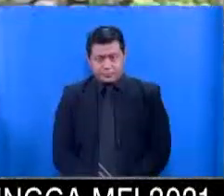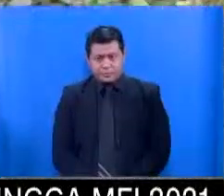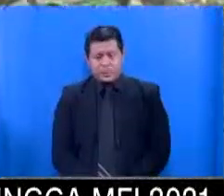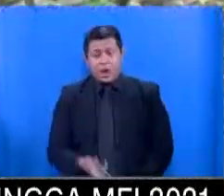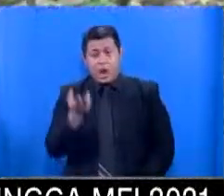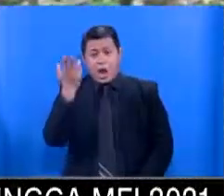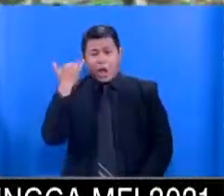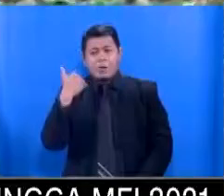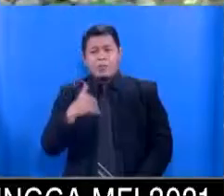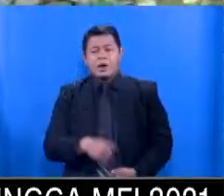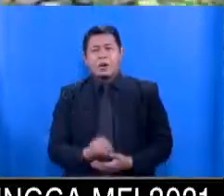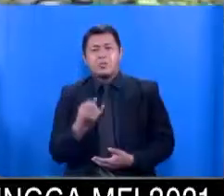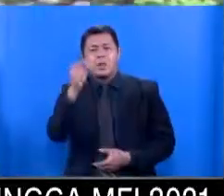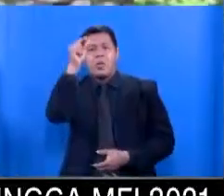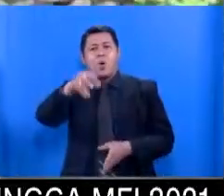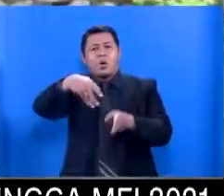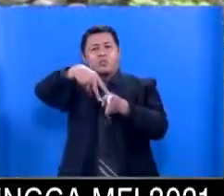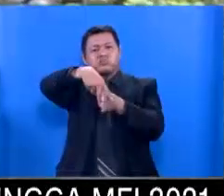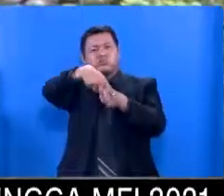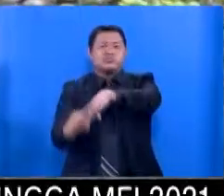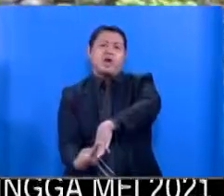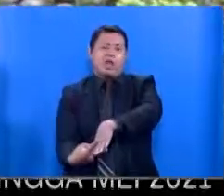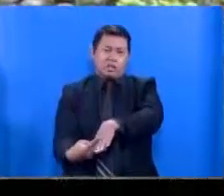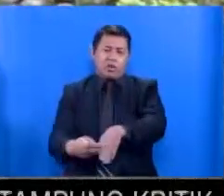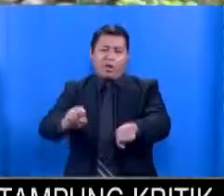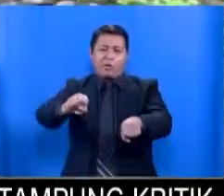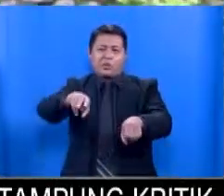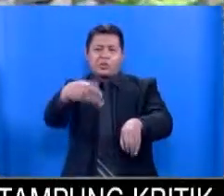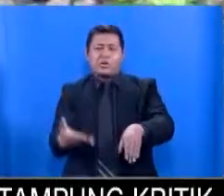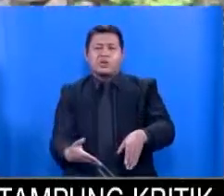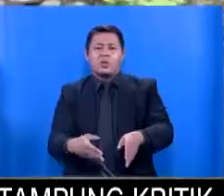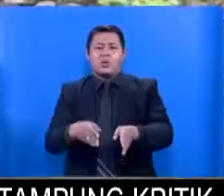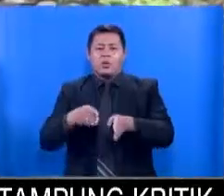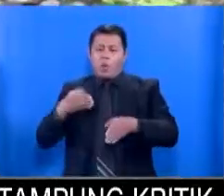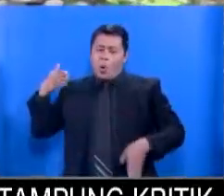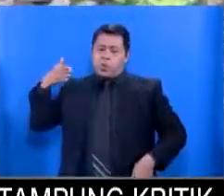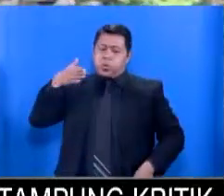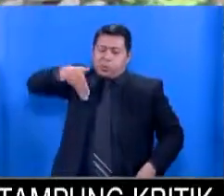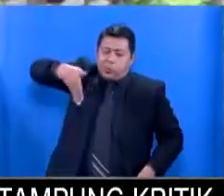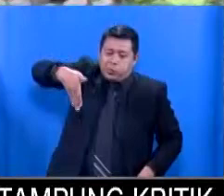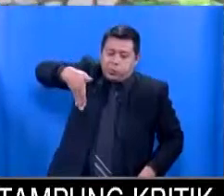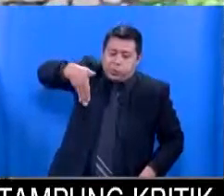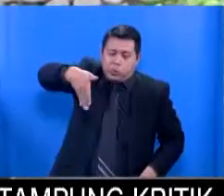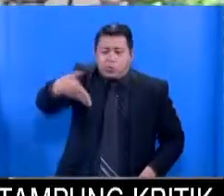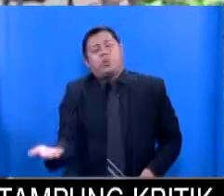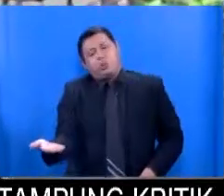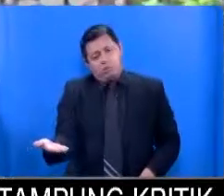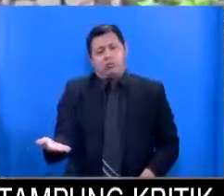aja berapa orang yang jatuh? Motor, rem jatuh, kan karena itu